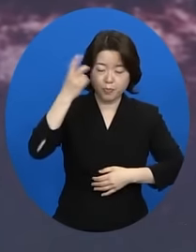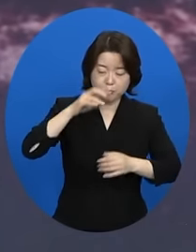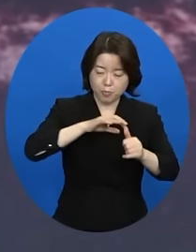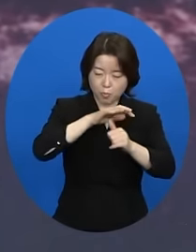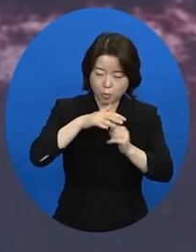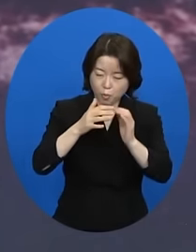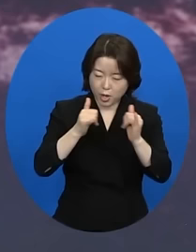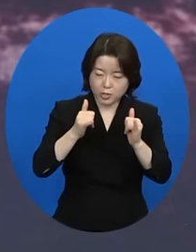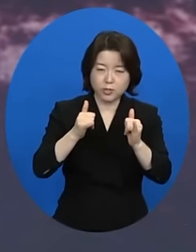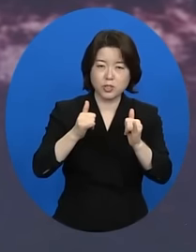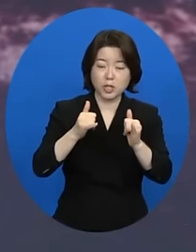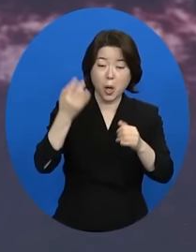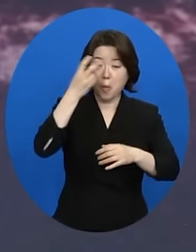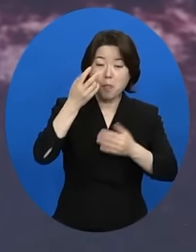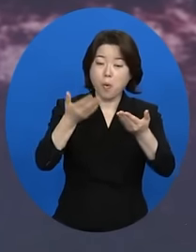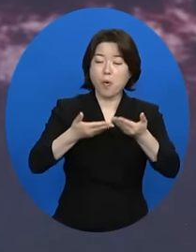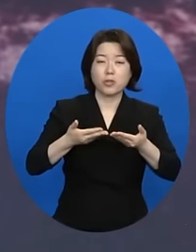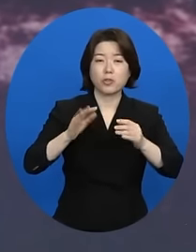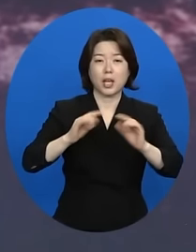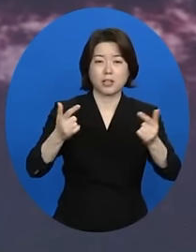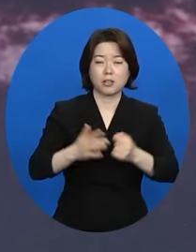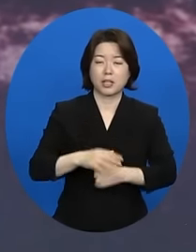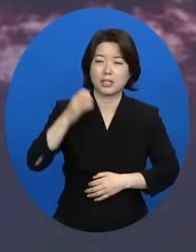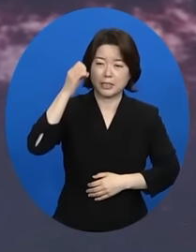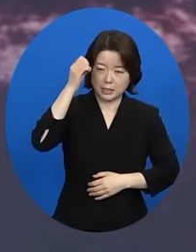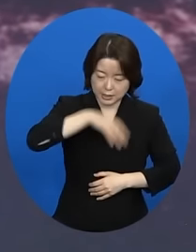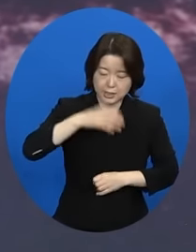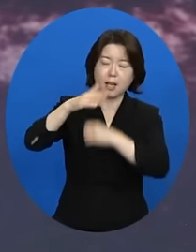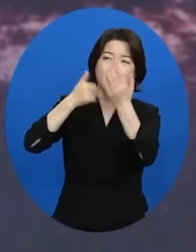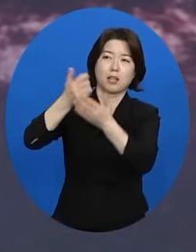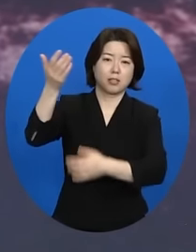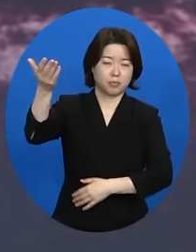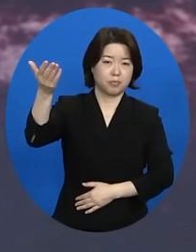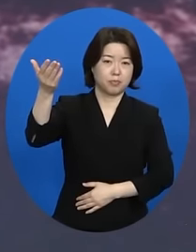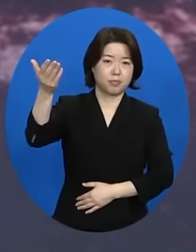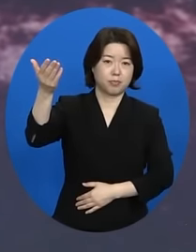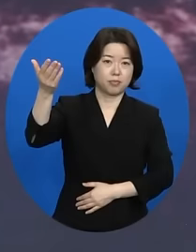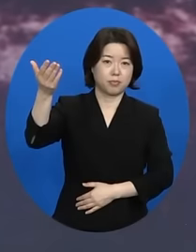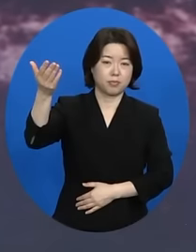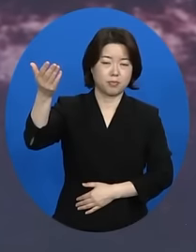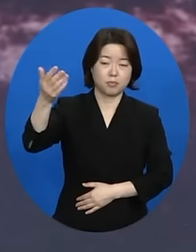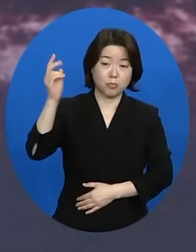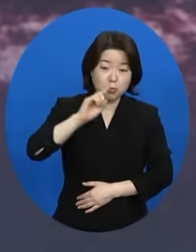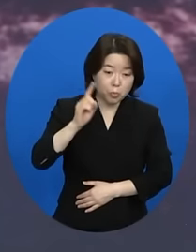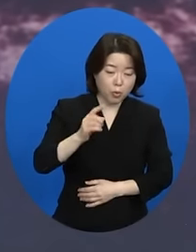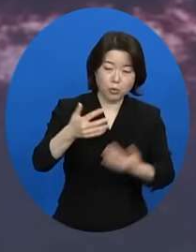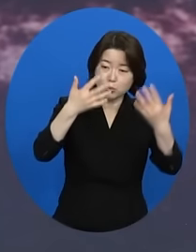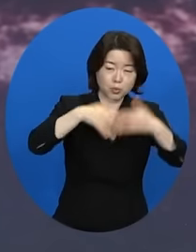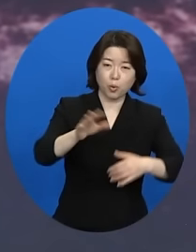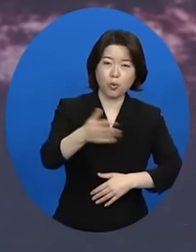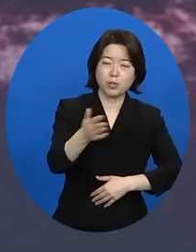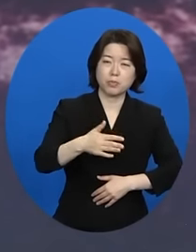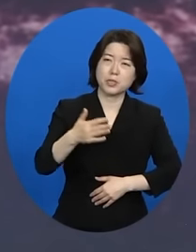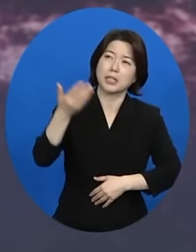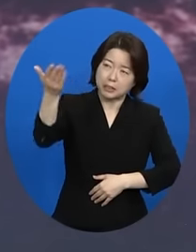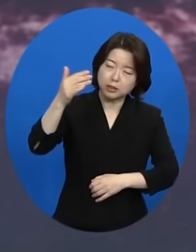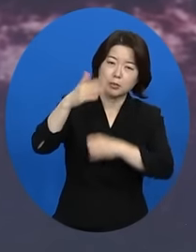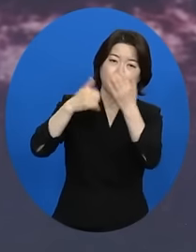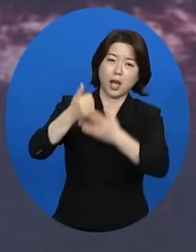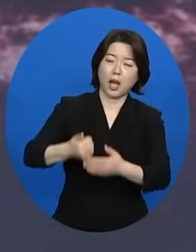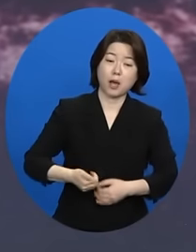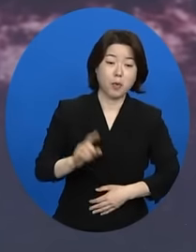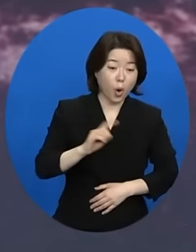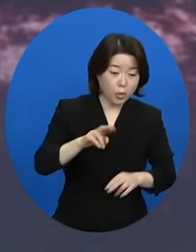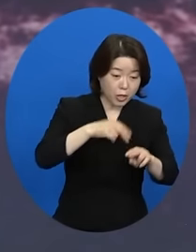보호하시는, 보호의 초점이 아니고 그냥 하나님, 그냥 하나님 그분, 하나님이 주시는 그 뭐